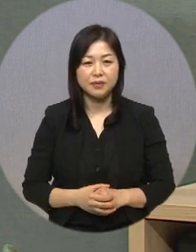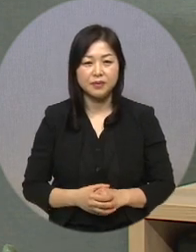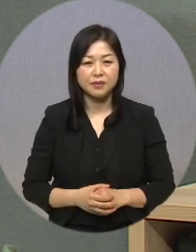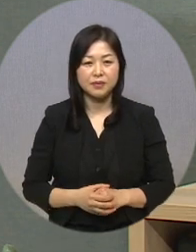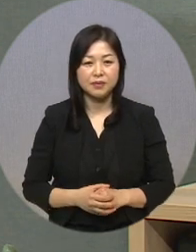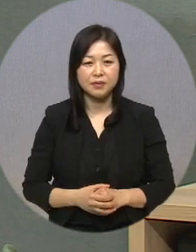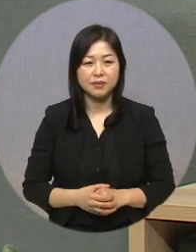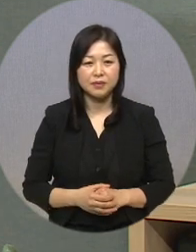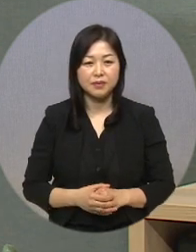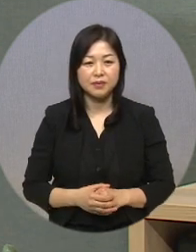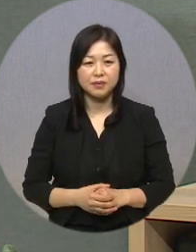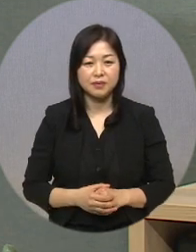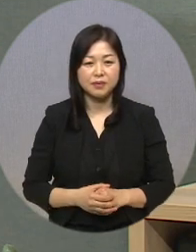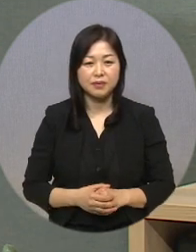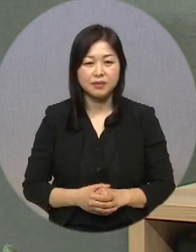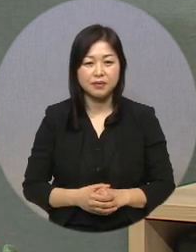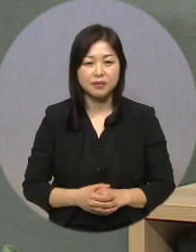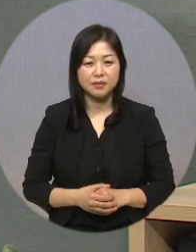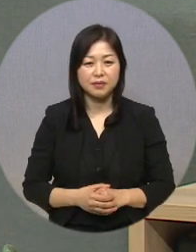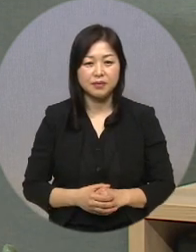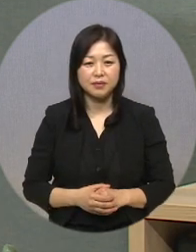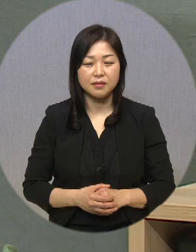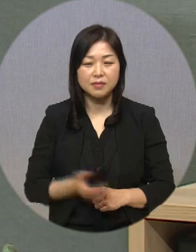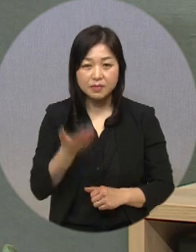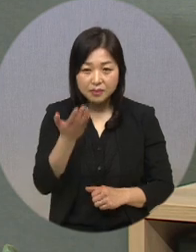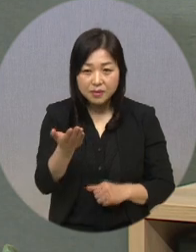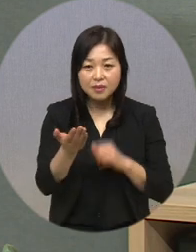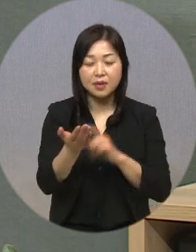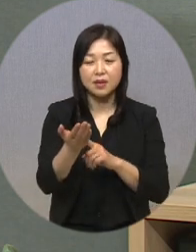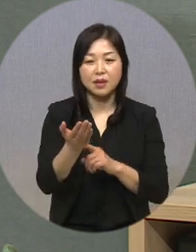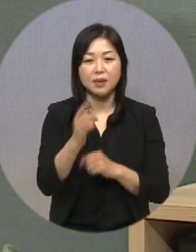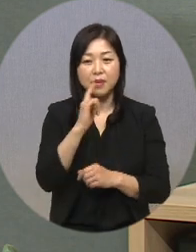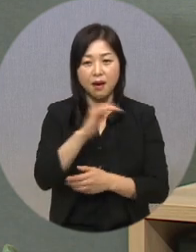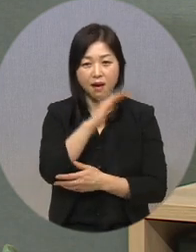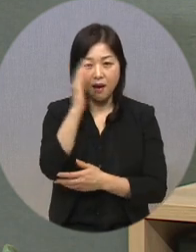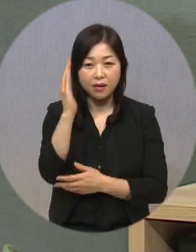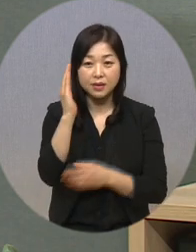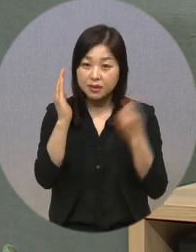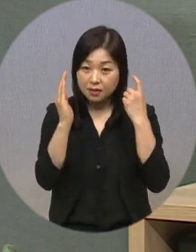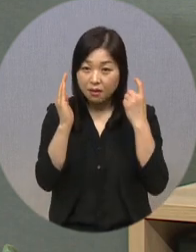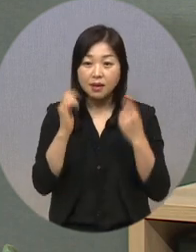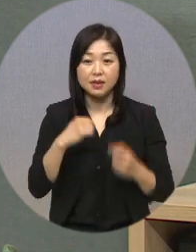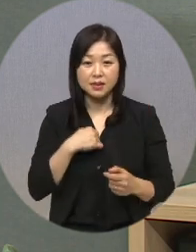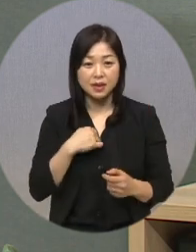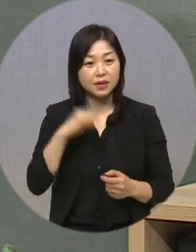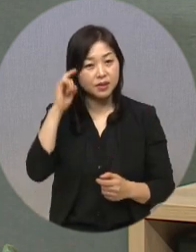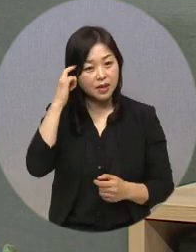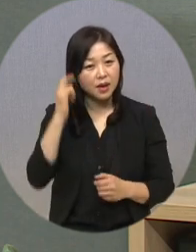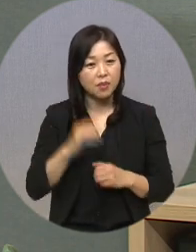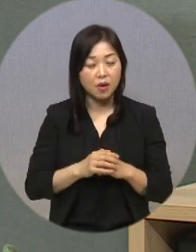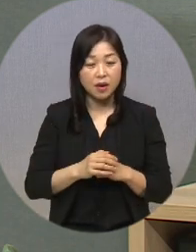그러니까 지금 잠시 좀 말씀을 듣다 보니까 제 추측입니다.